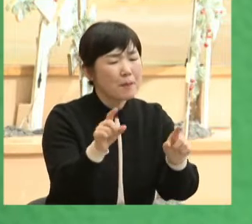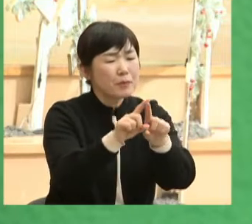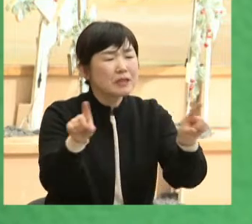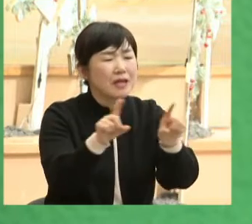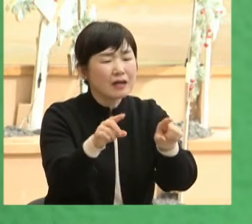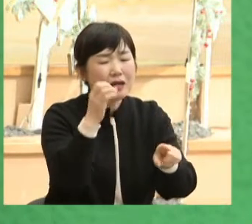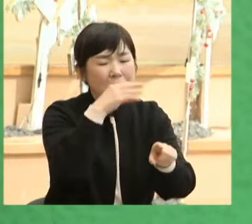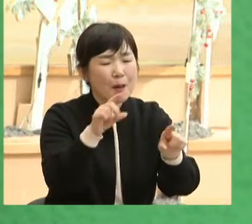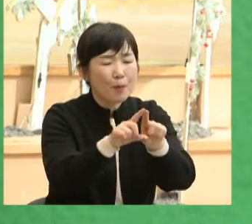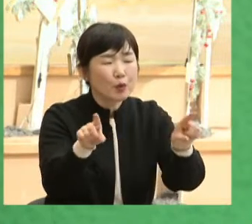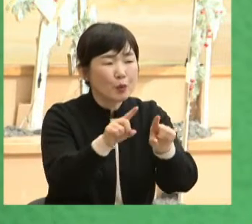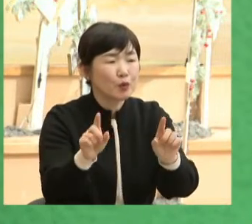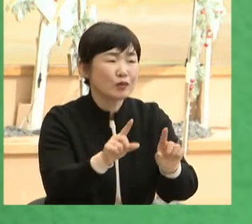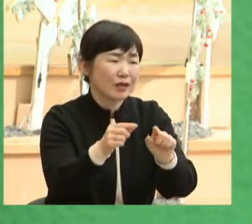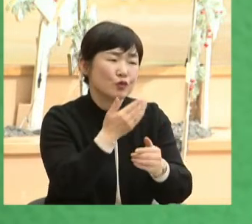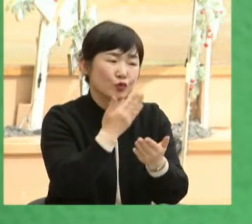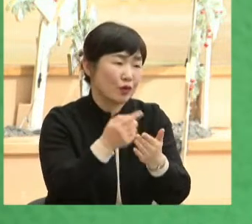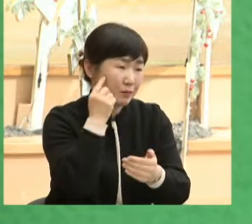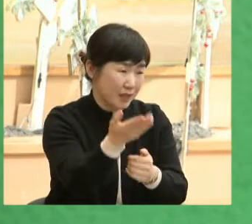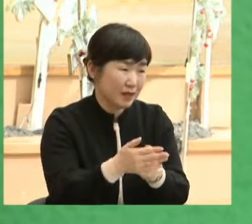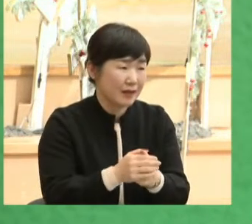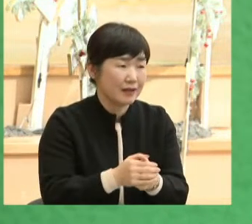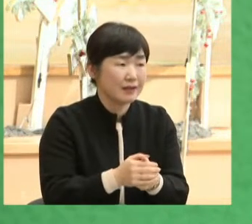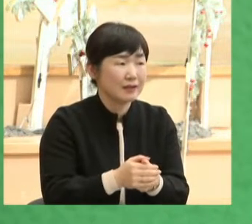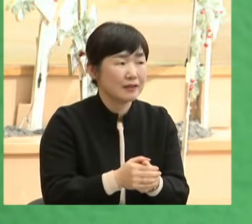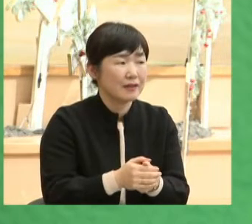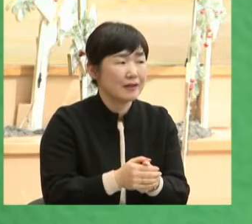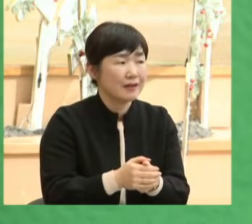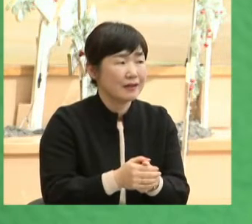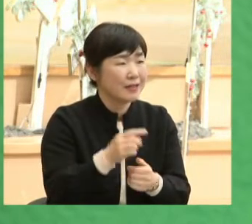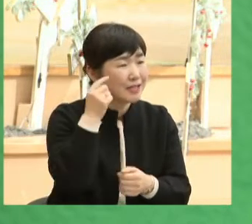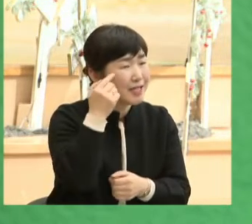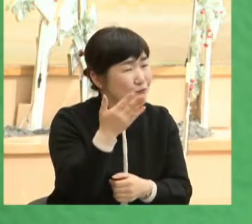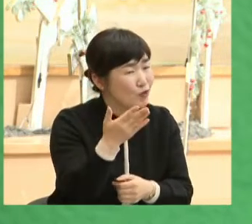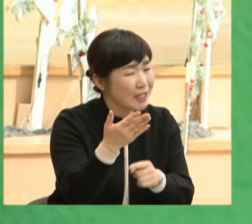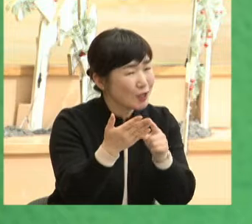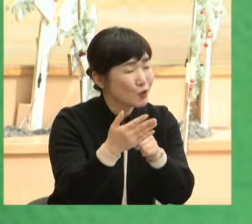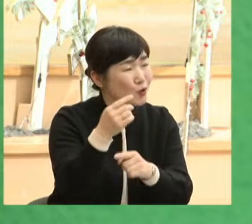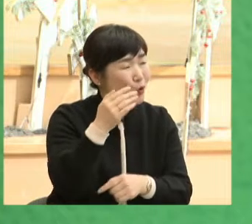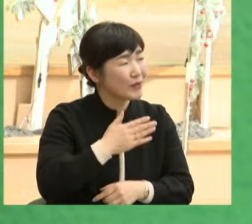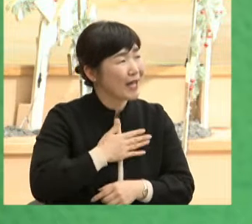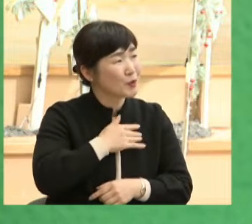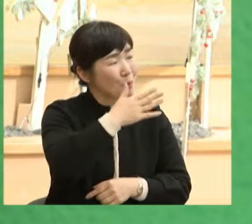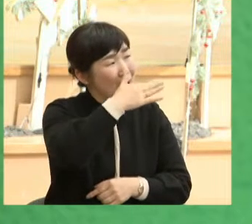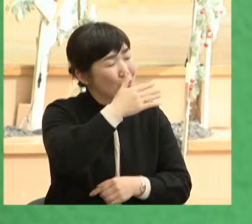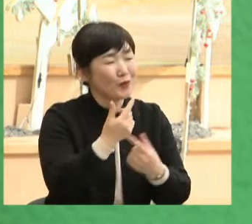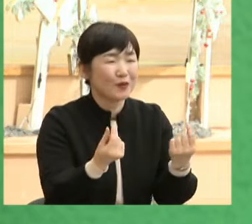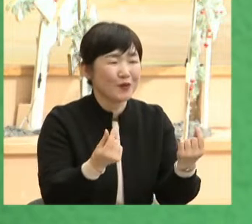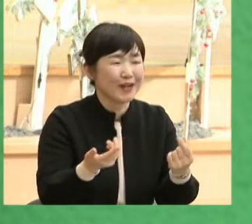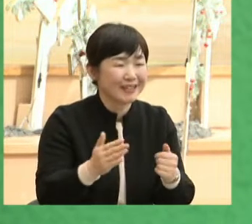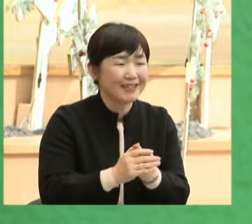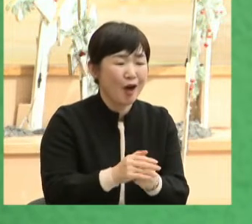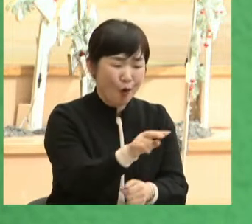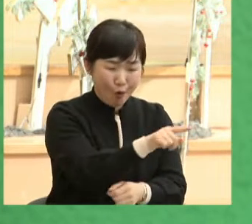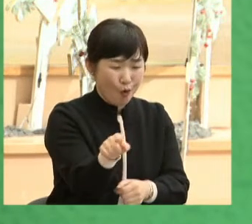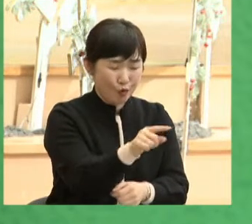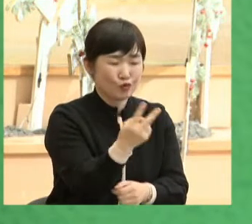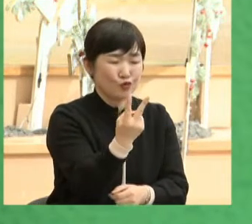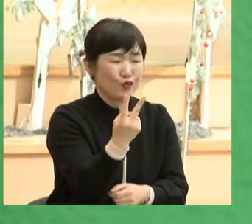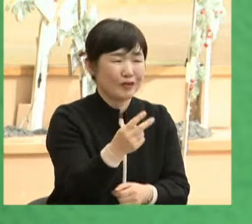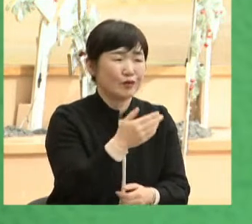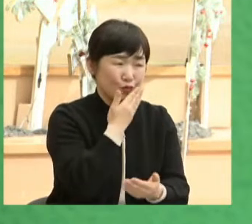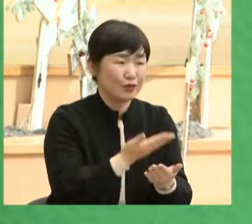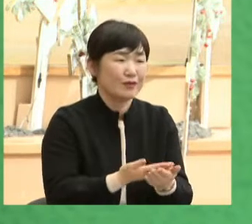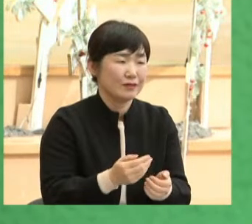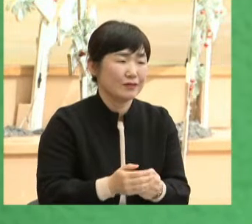삶이 더 중요합니까 그렇게 중요합니까 질문 자체가 참 어디서 없죠 둘 다 중요하죠